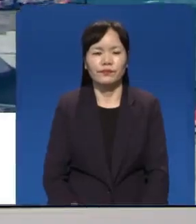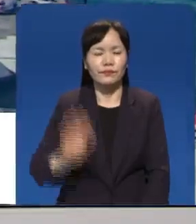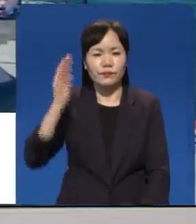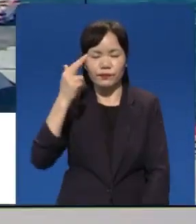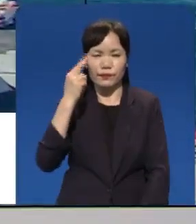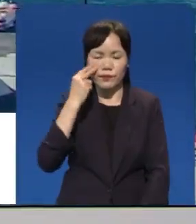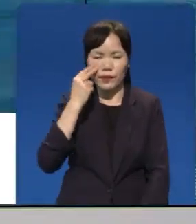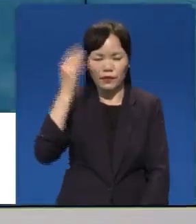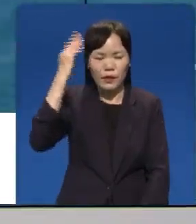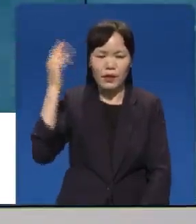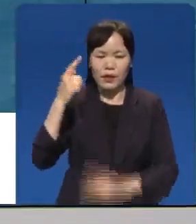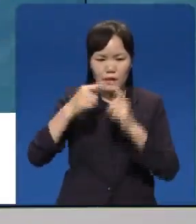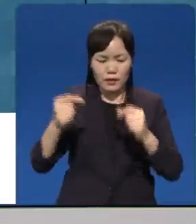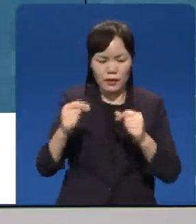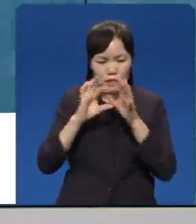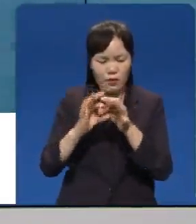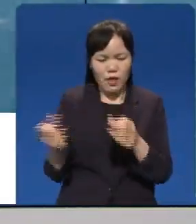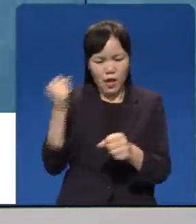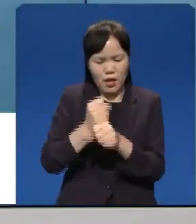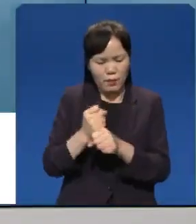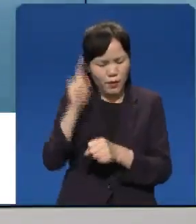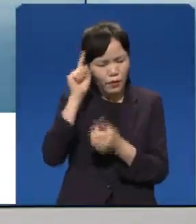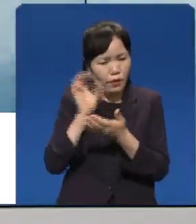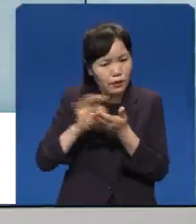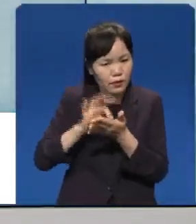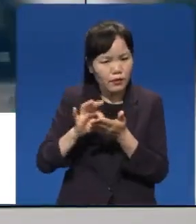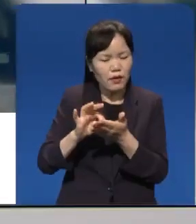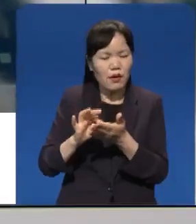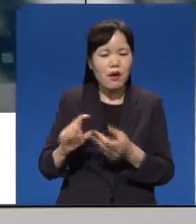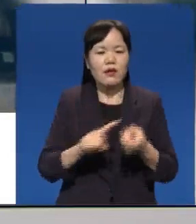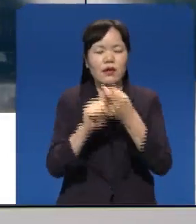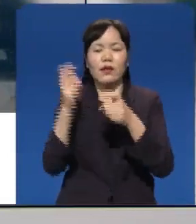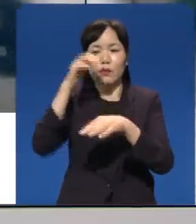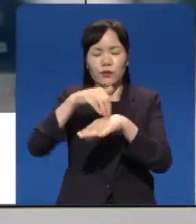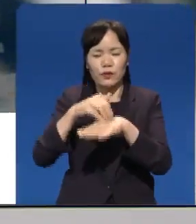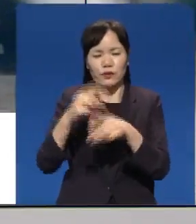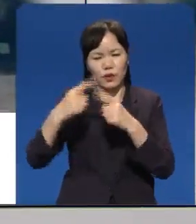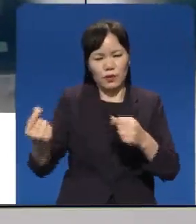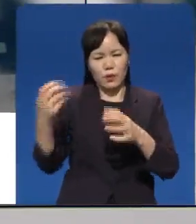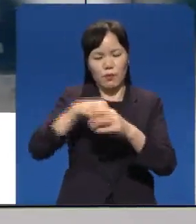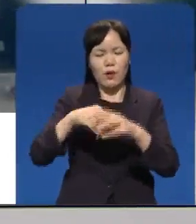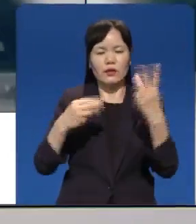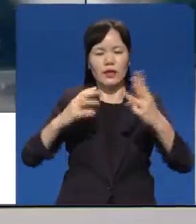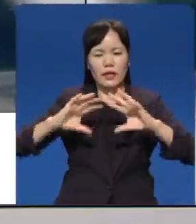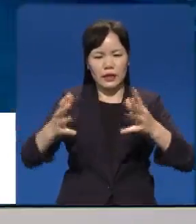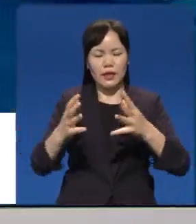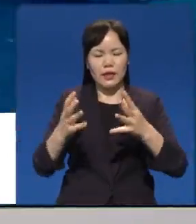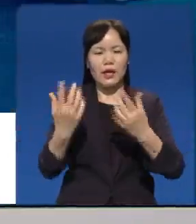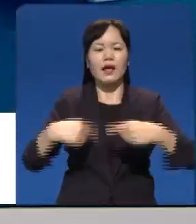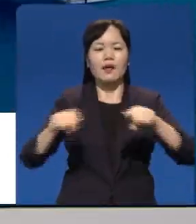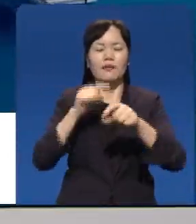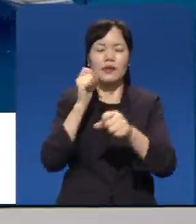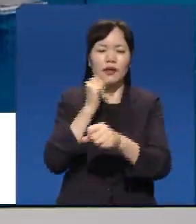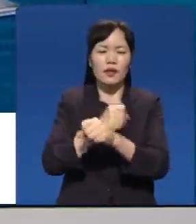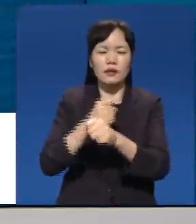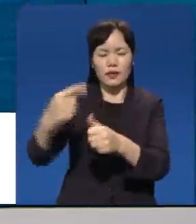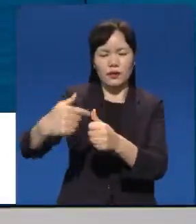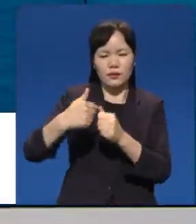최근 미국이 한일 관계 회복에 신경을 쓰는 가운데 연합훈련도 일본을 포함해 3국이 함께하자고 종용하고